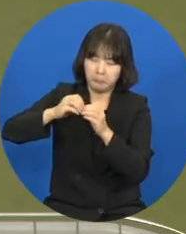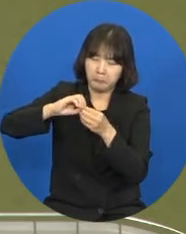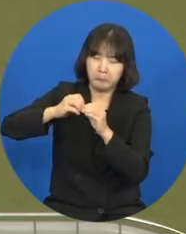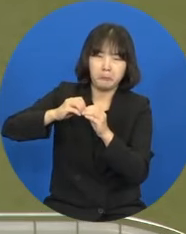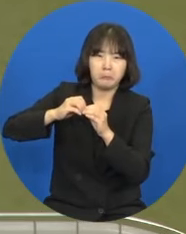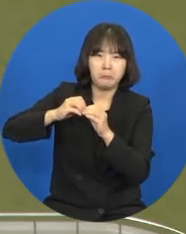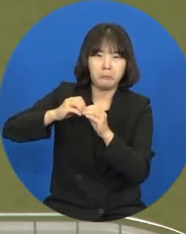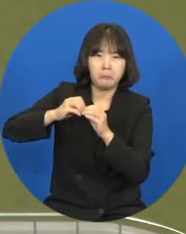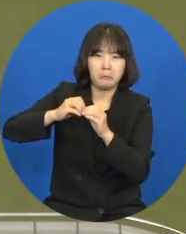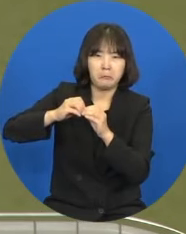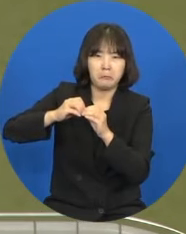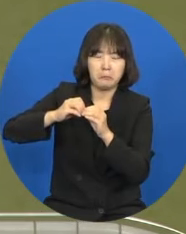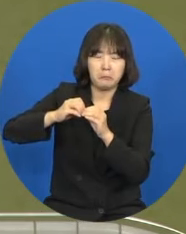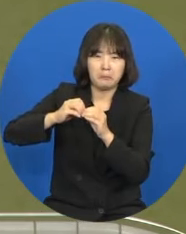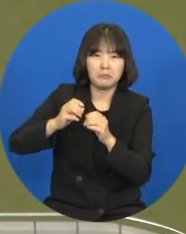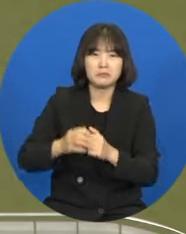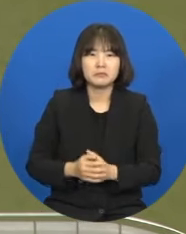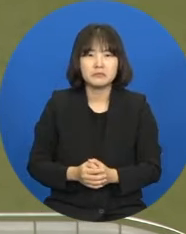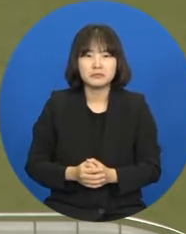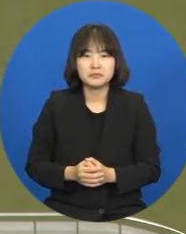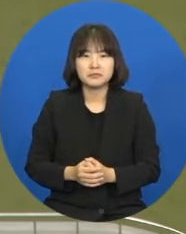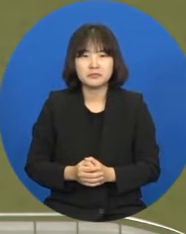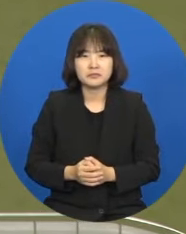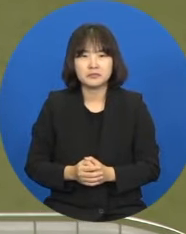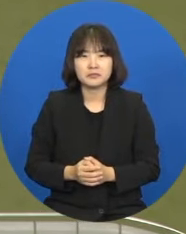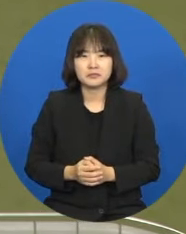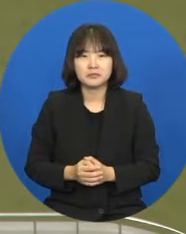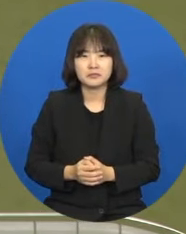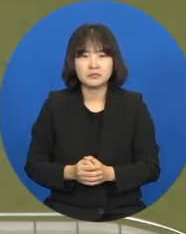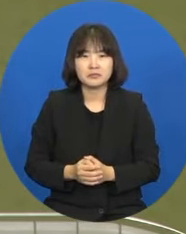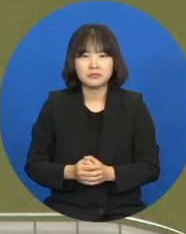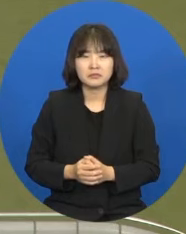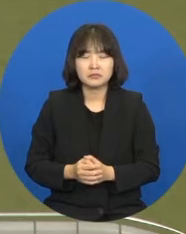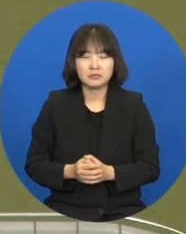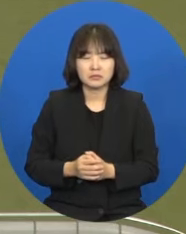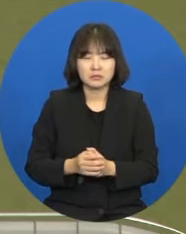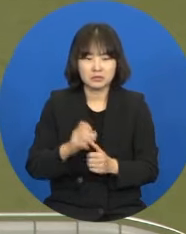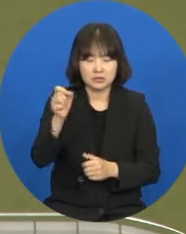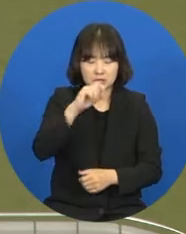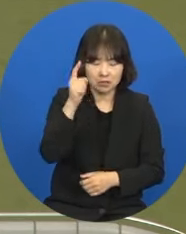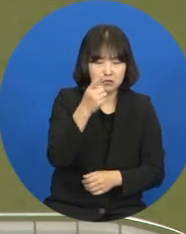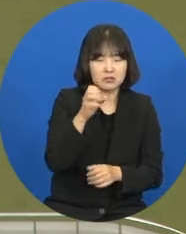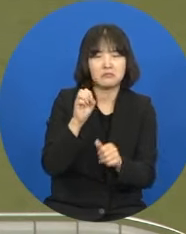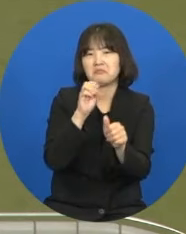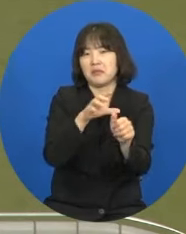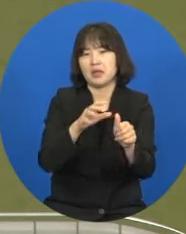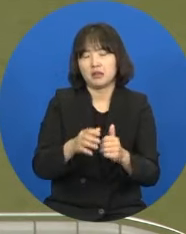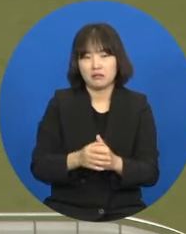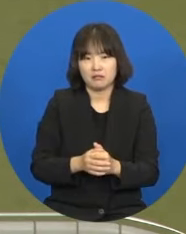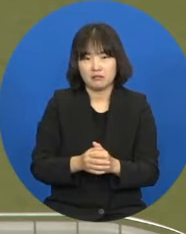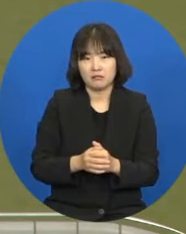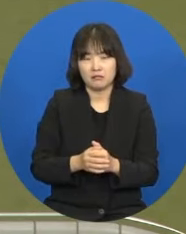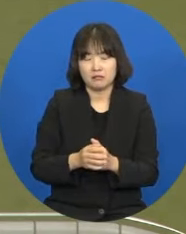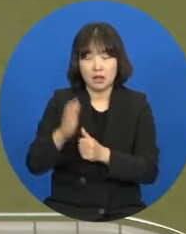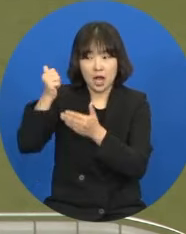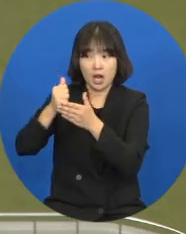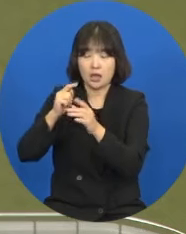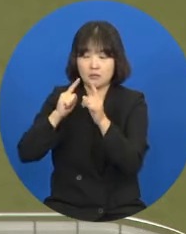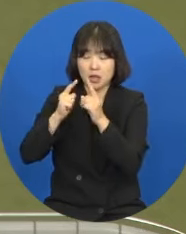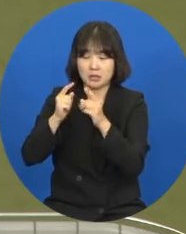아주 간이 잘 맞도록 해서 전해진 말이죠 그러니까 하나님 말씀이 일부 들어가 있기